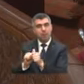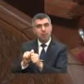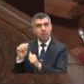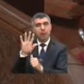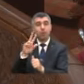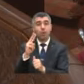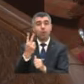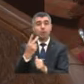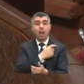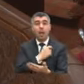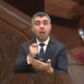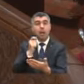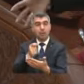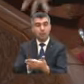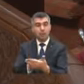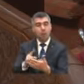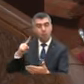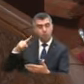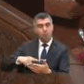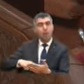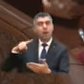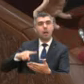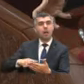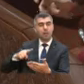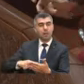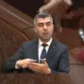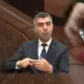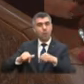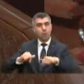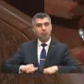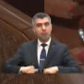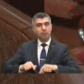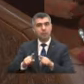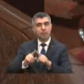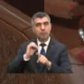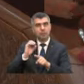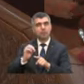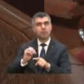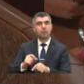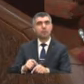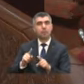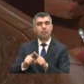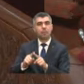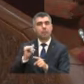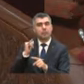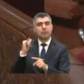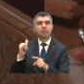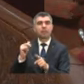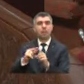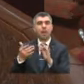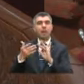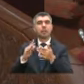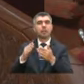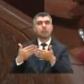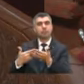25 قاضي يوميا بالوزاره المنتدبه بالمقر المركزي ديال الوزاره المنتدبه، رهن اشاره المغاربه